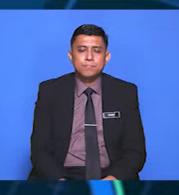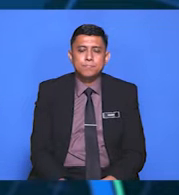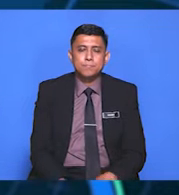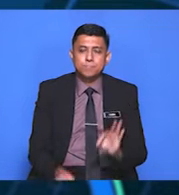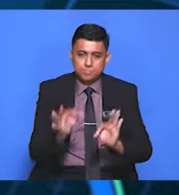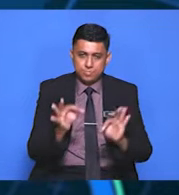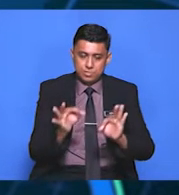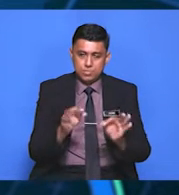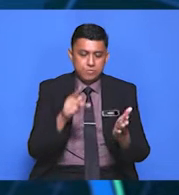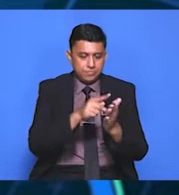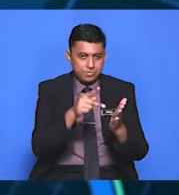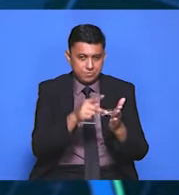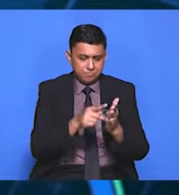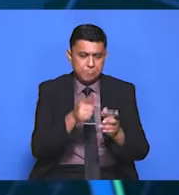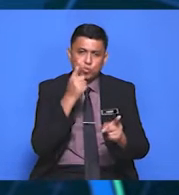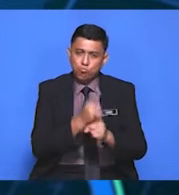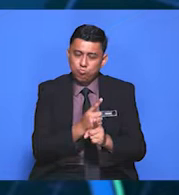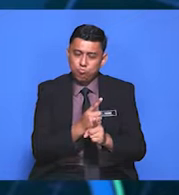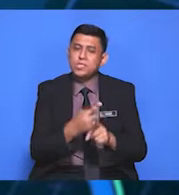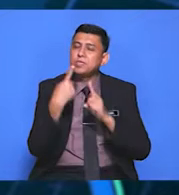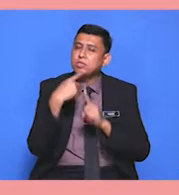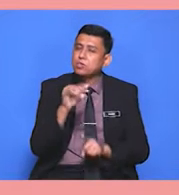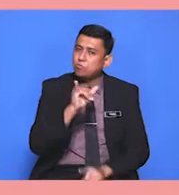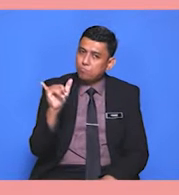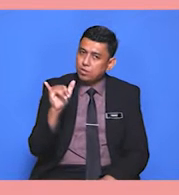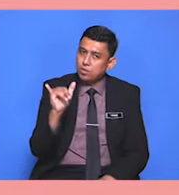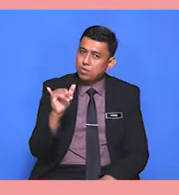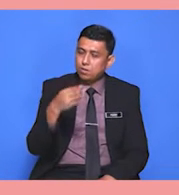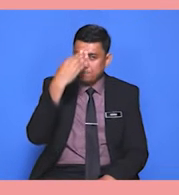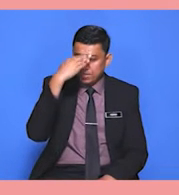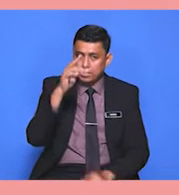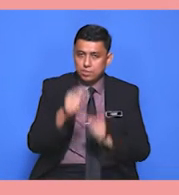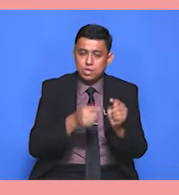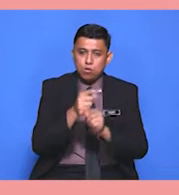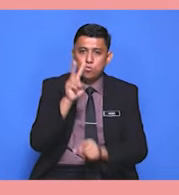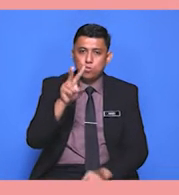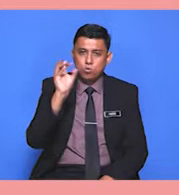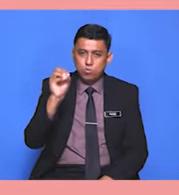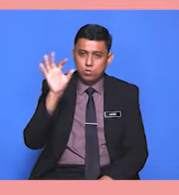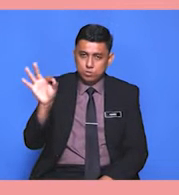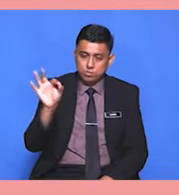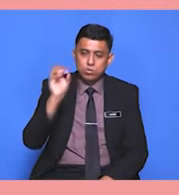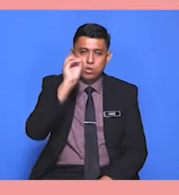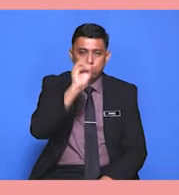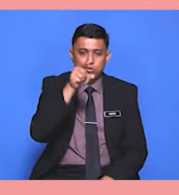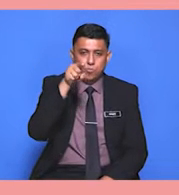Jika penghitungan anda betul, jawapan bagi tahun 2009 adalah